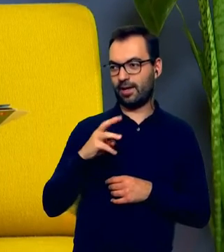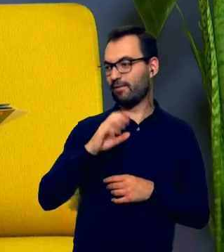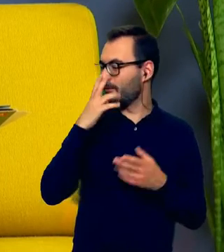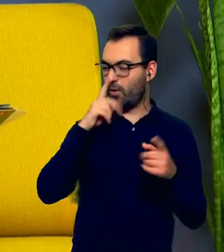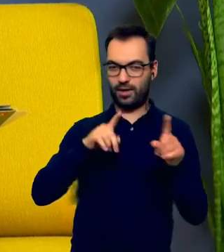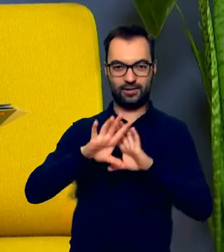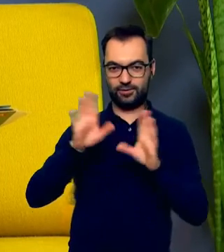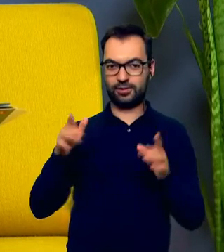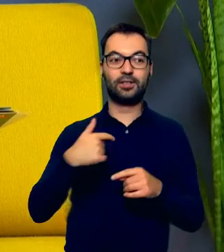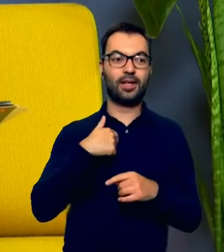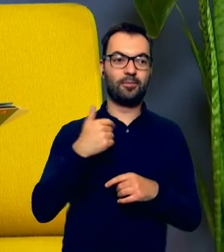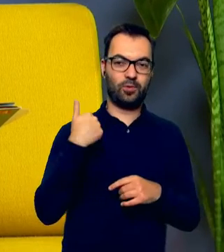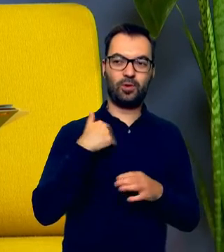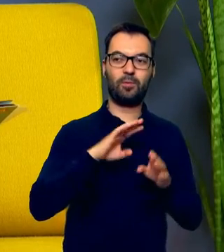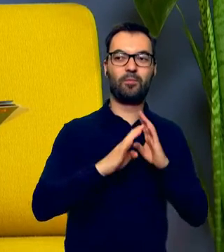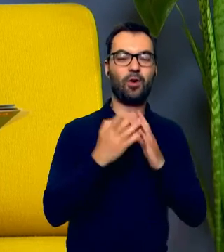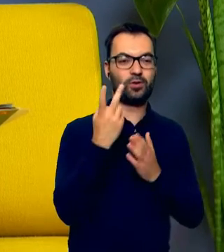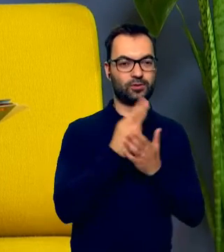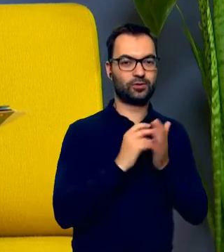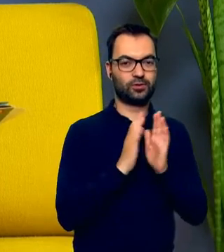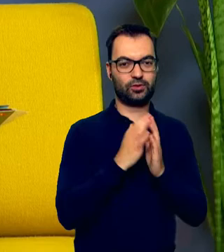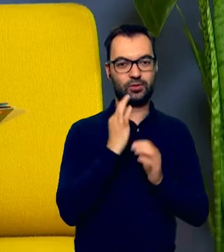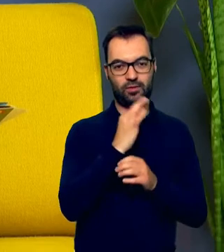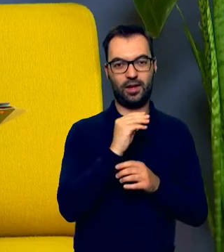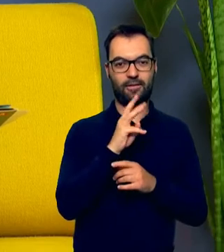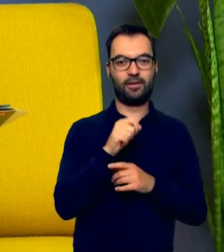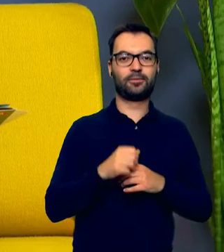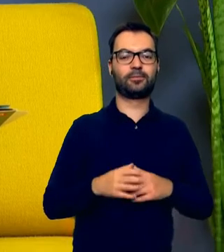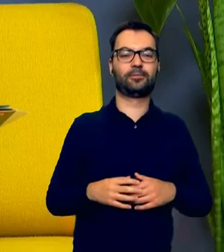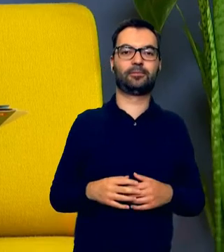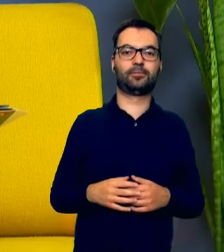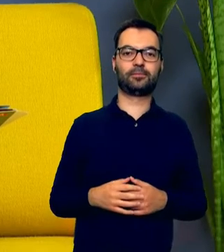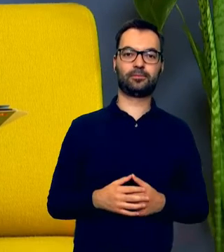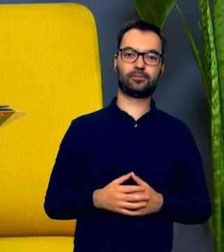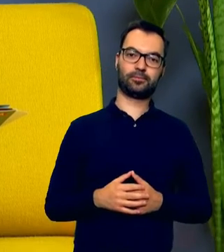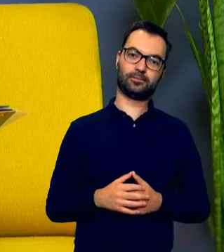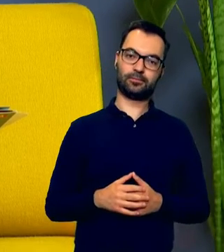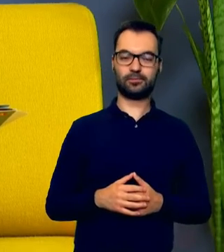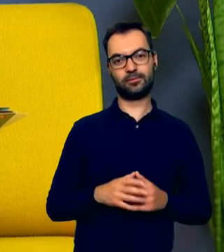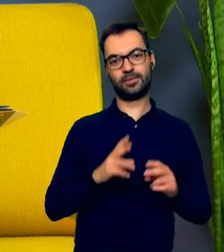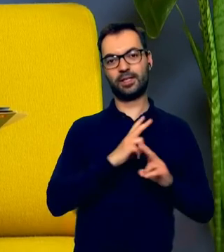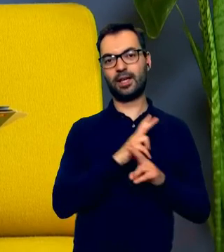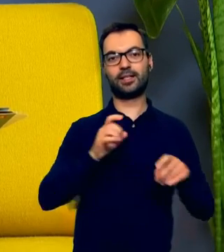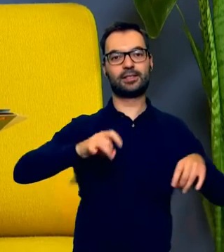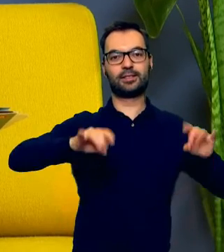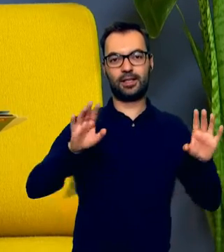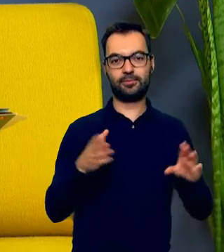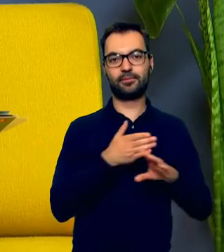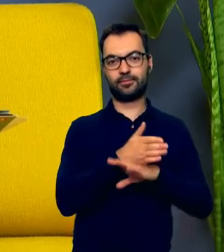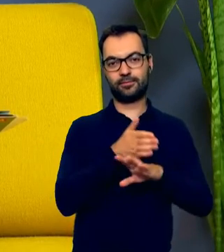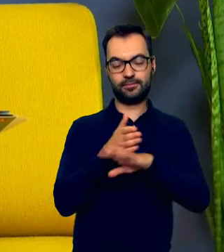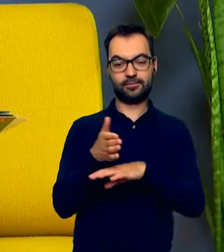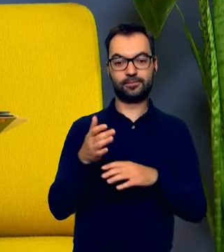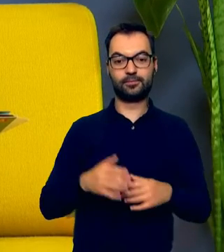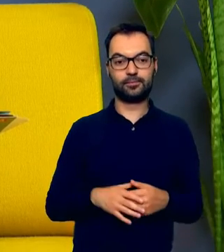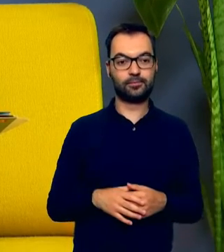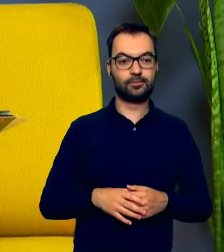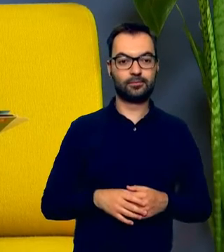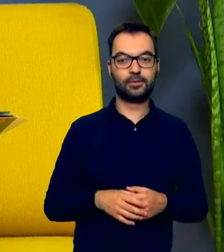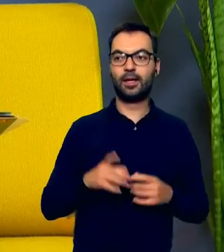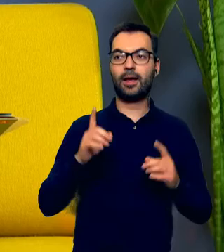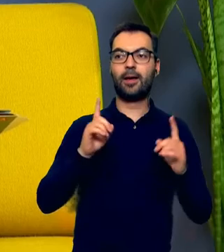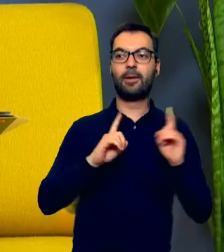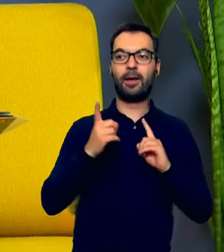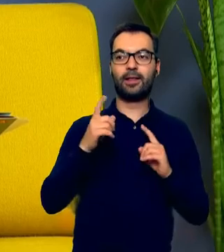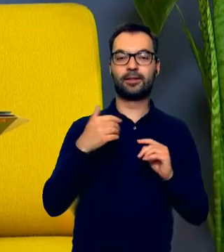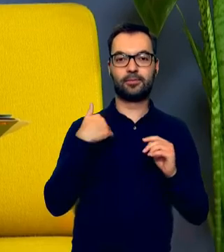mi pokazało. No właśnie, więc ja byłam już po lekturach książek Ewy. Właściwie w każdym sklepie, do którego się wchodziło,